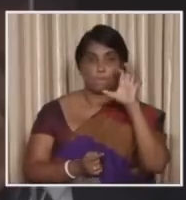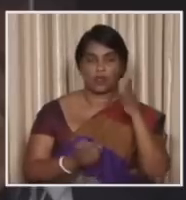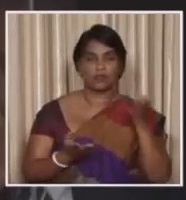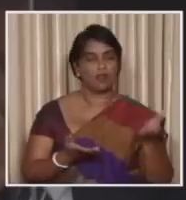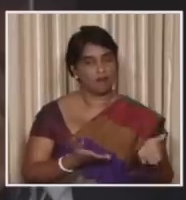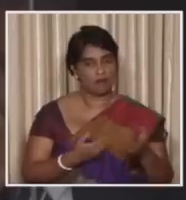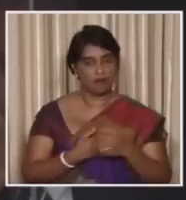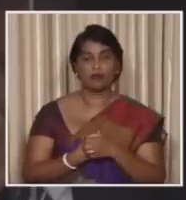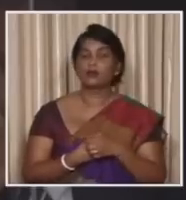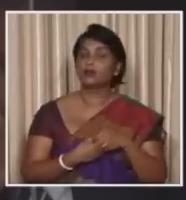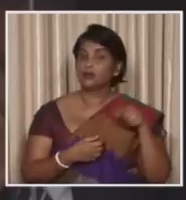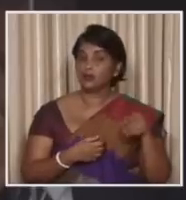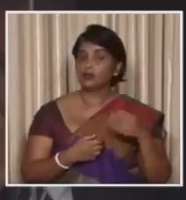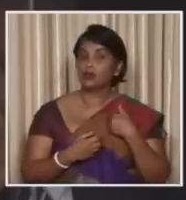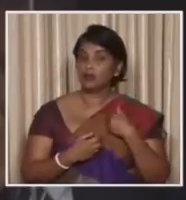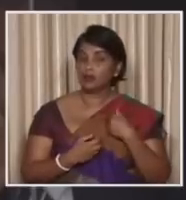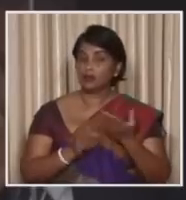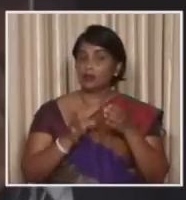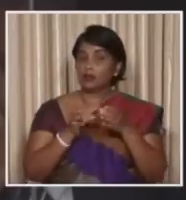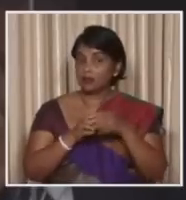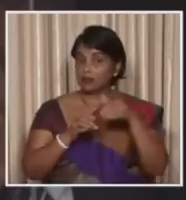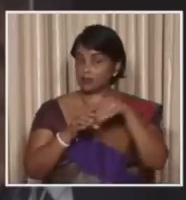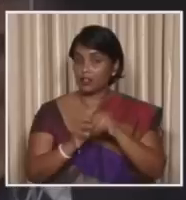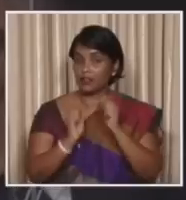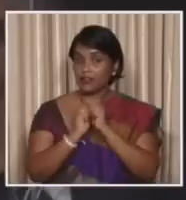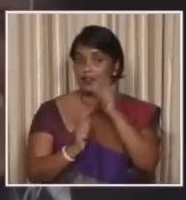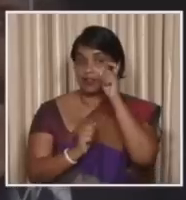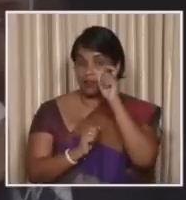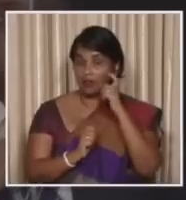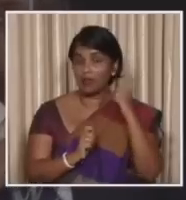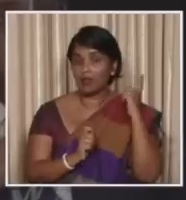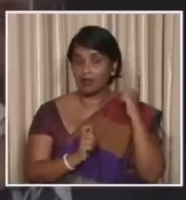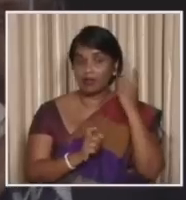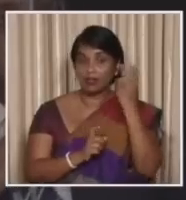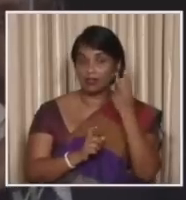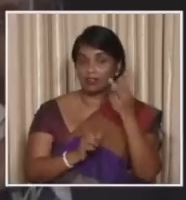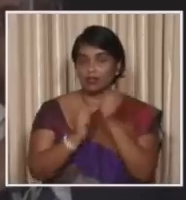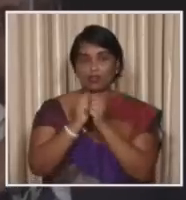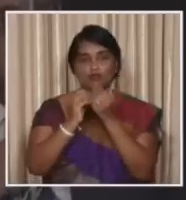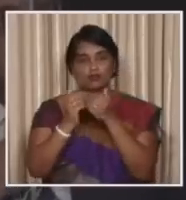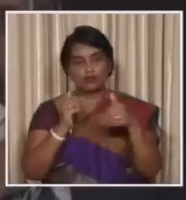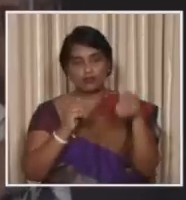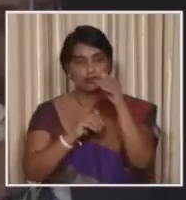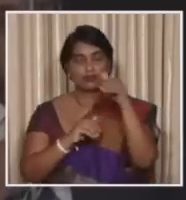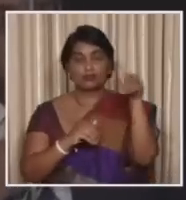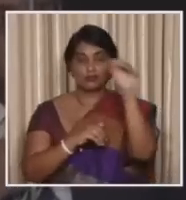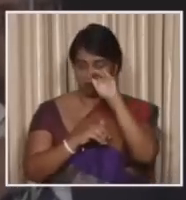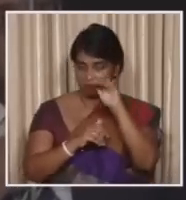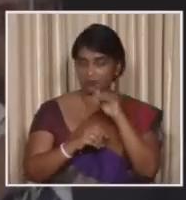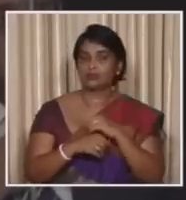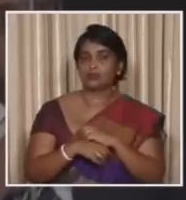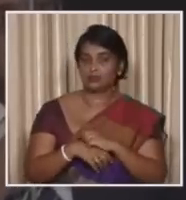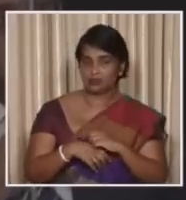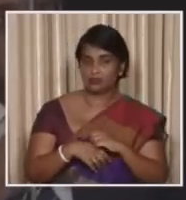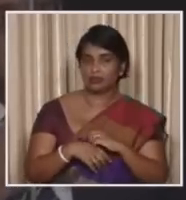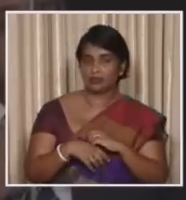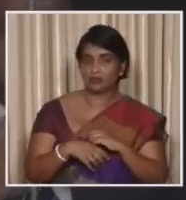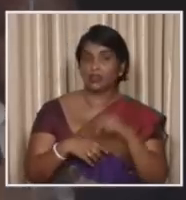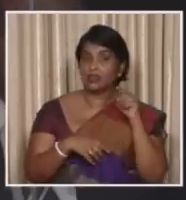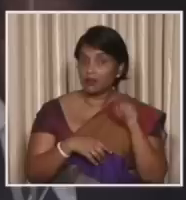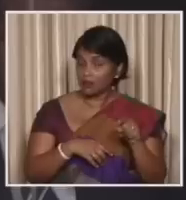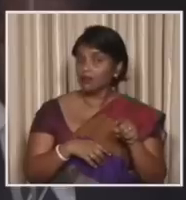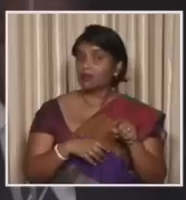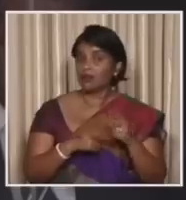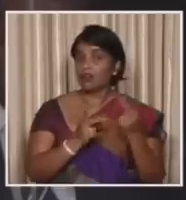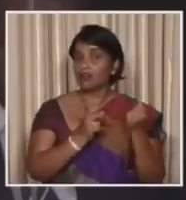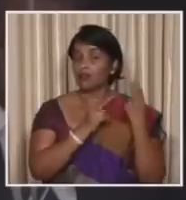ඉන්නවා. ඒ වෙනුවට මම ඒ කණ්ඩවල වැඩ බලපු සාජන් ලකෝප්පල 2000ක් මං උසස් කරා අධිකාරියලා නිලධාරීන් හැටියෙ. ඒගොල්ල